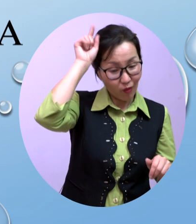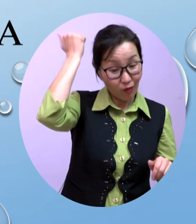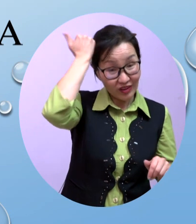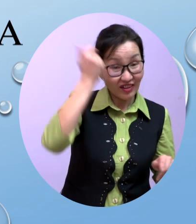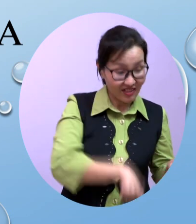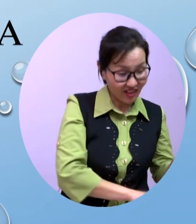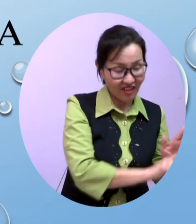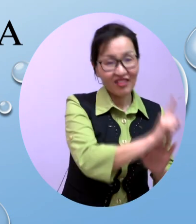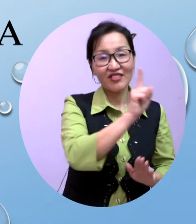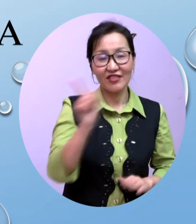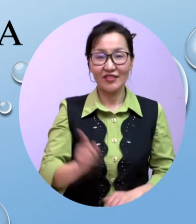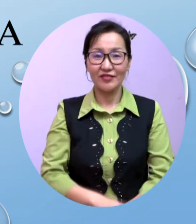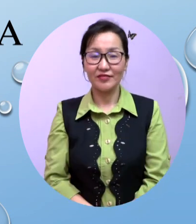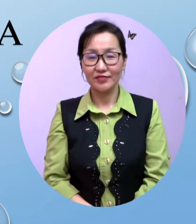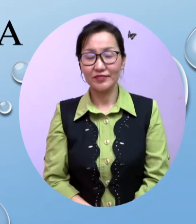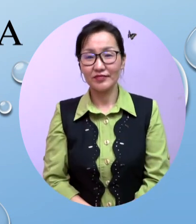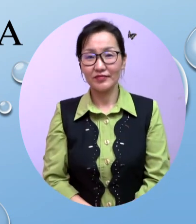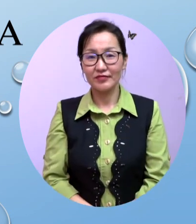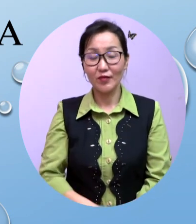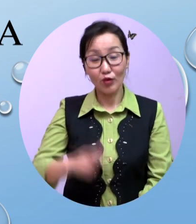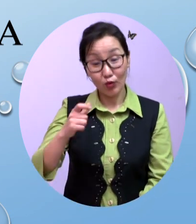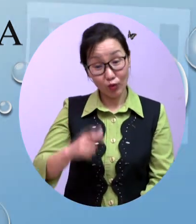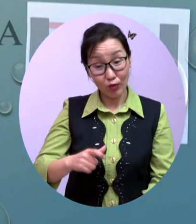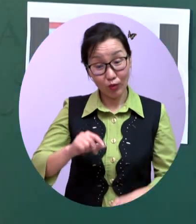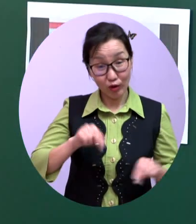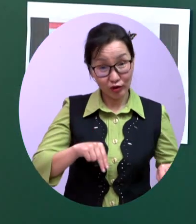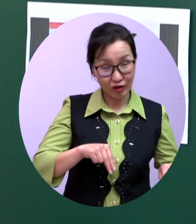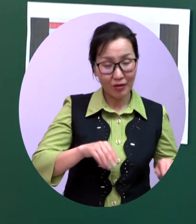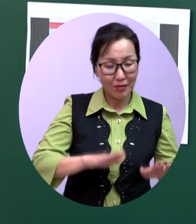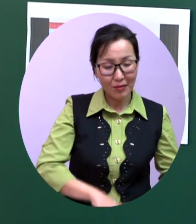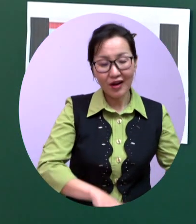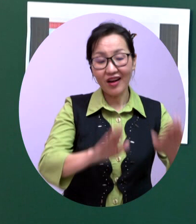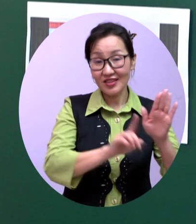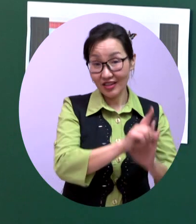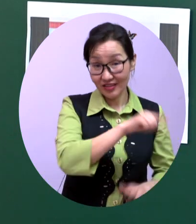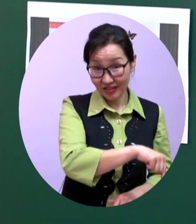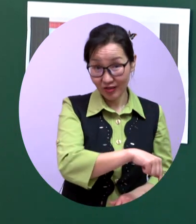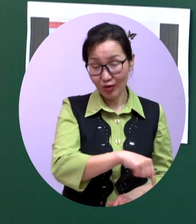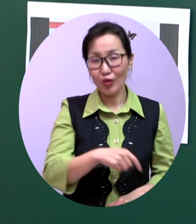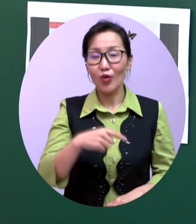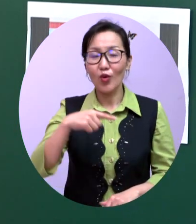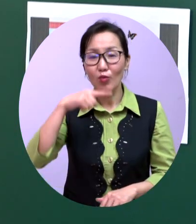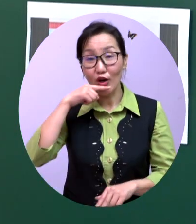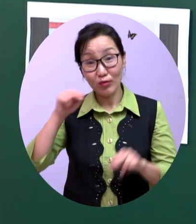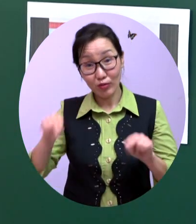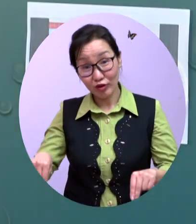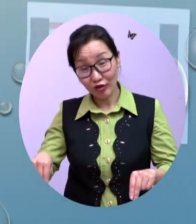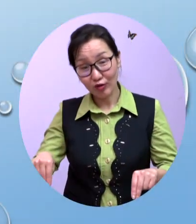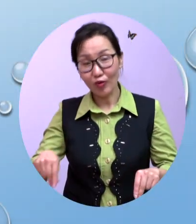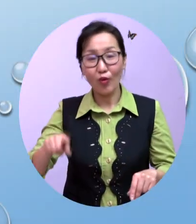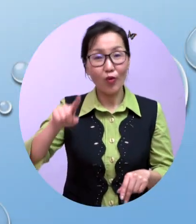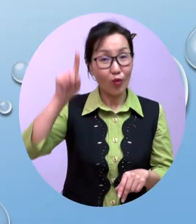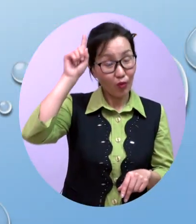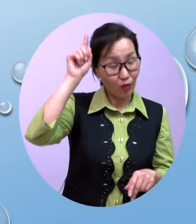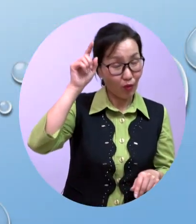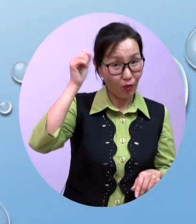сэдвүүчээрээ хүүхдүүдээ. Хүн болох багаасаа, хүлэг болох унганаасаа бидний мэддэг ардын зүрц зүг байх